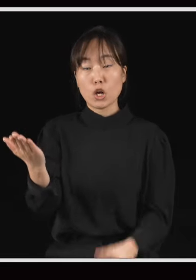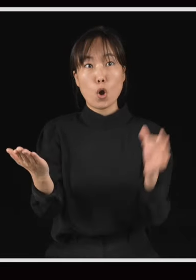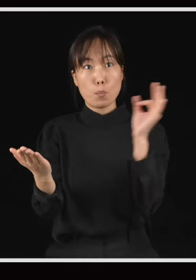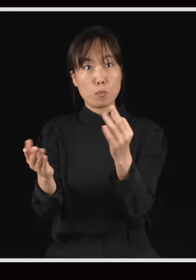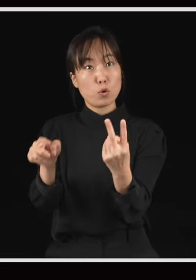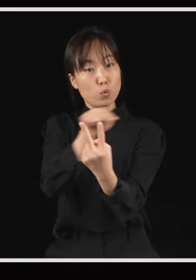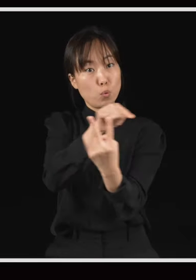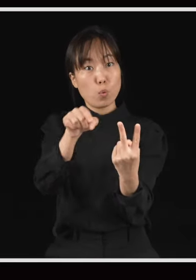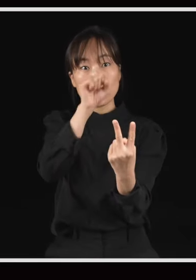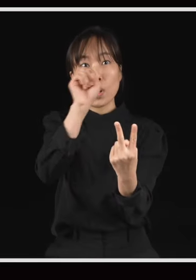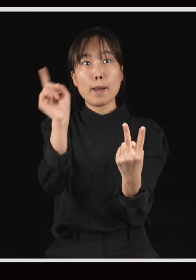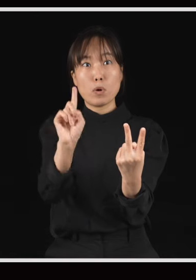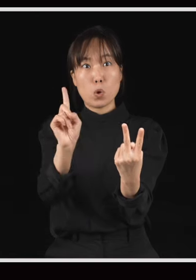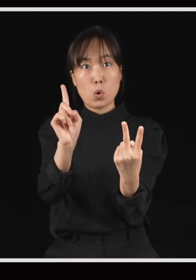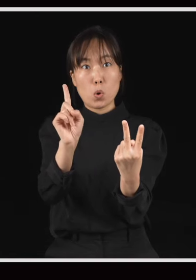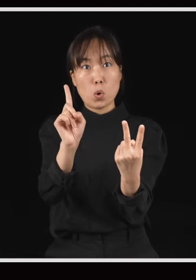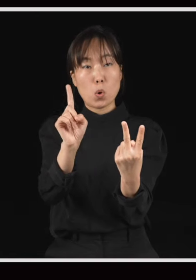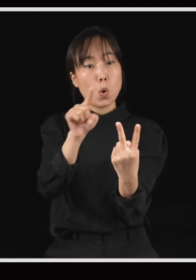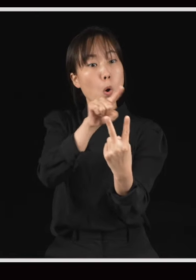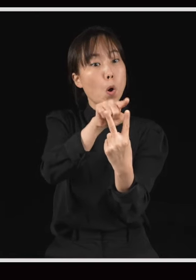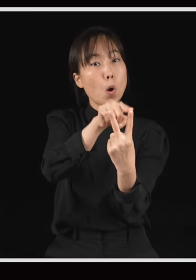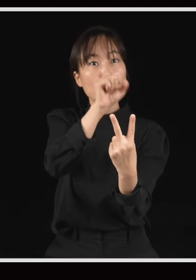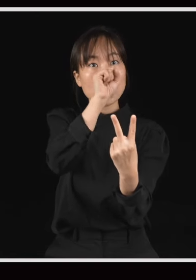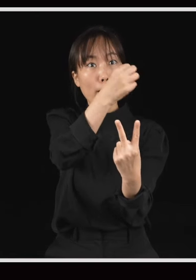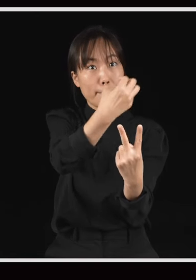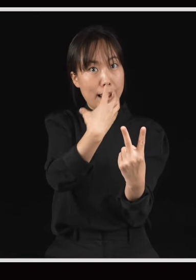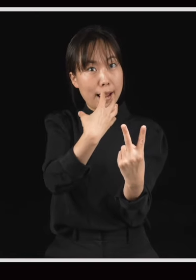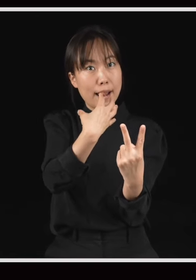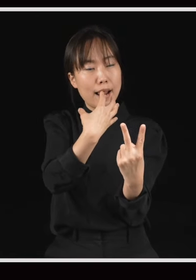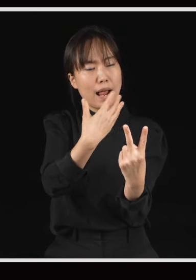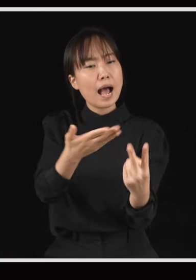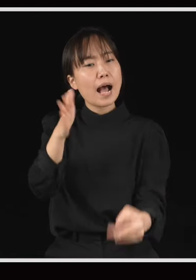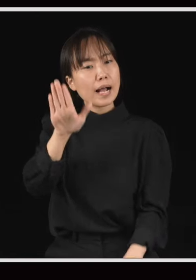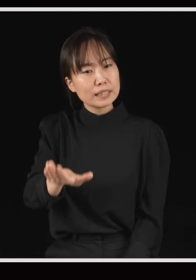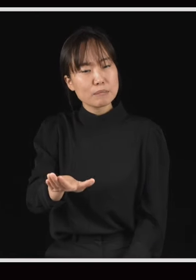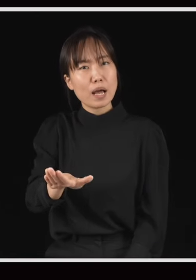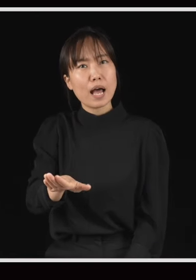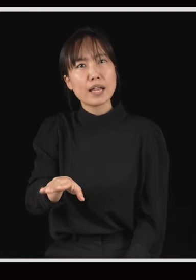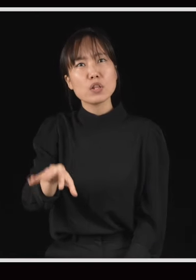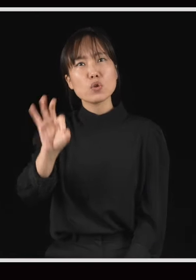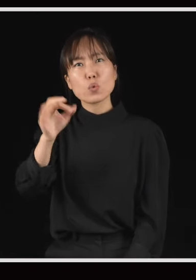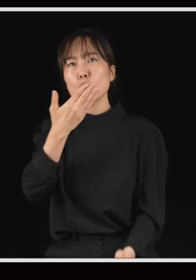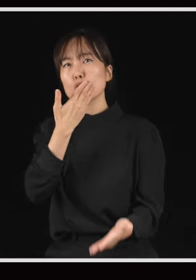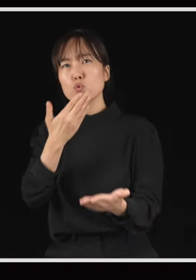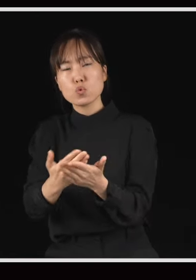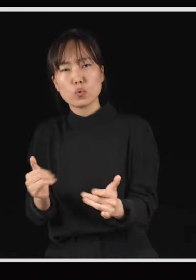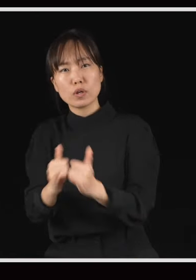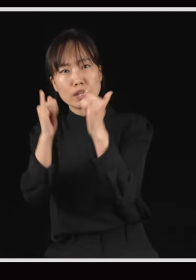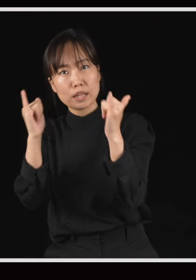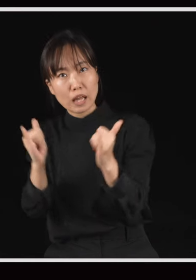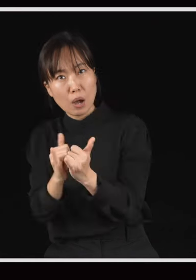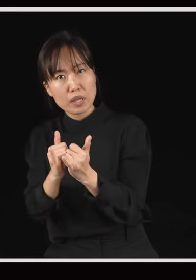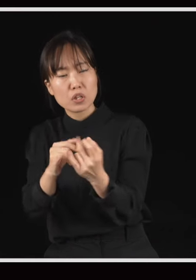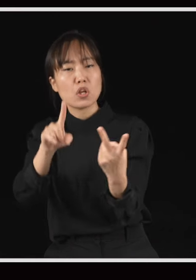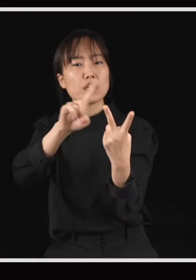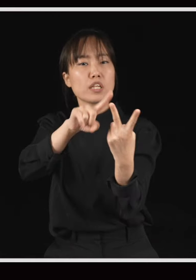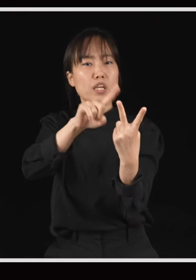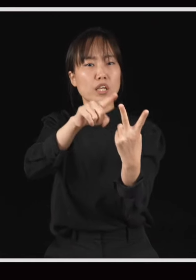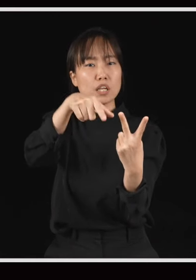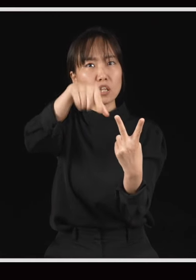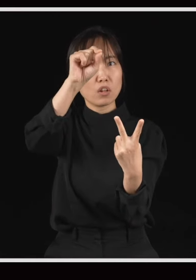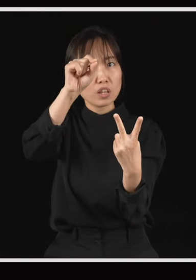자, 이쪽이 좋아 보이세요? 이쪽이 좋아 보이세요? 오른쪽이 좋아 보이죠? 말은 그렇게 하지만 네. 실제로